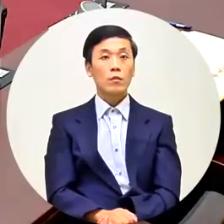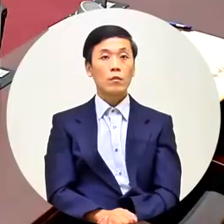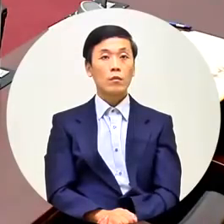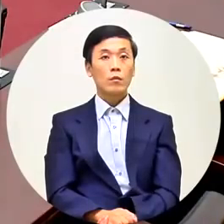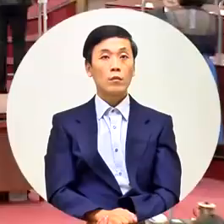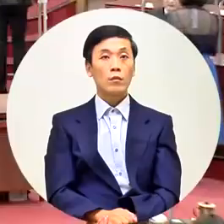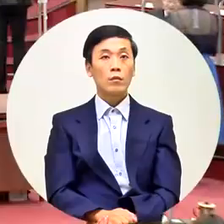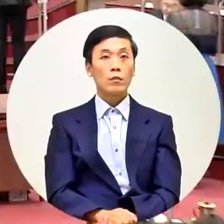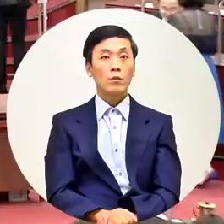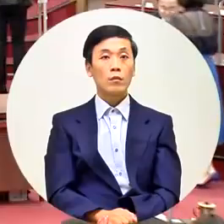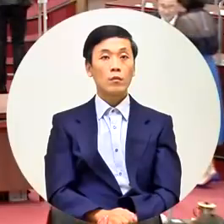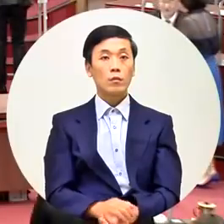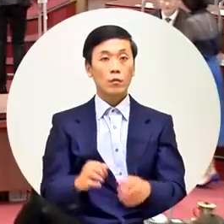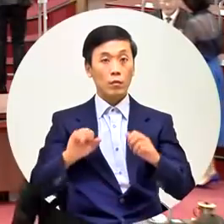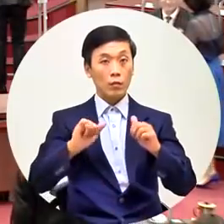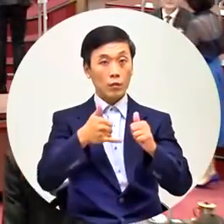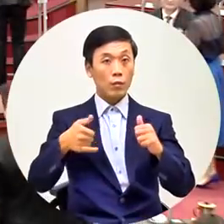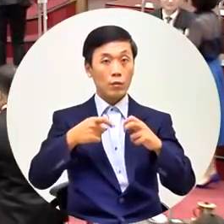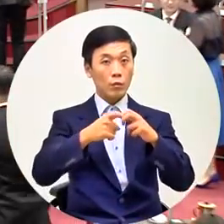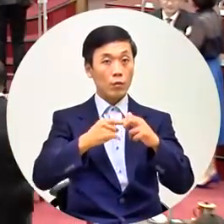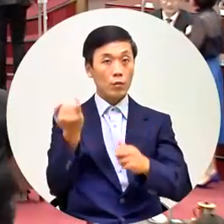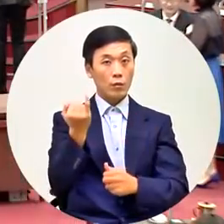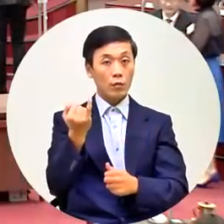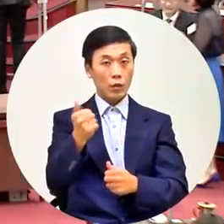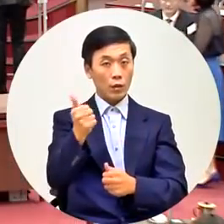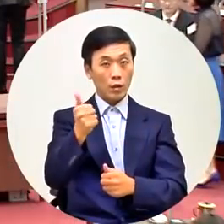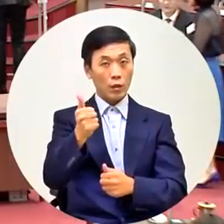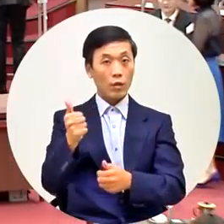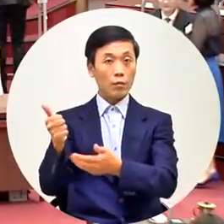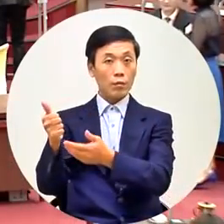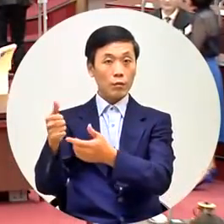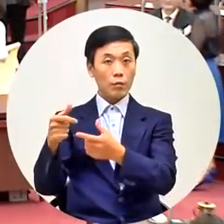请简焕中议员领取选票。